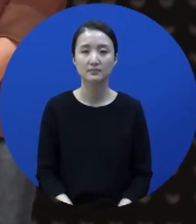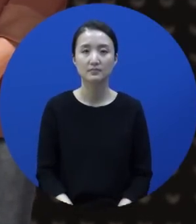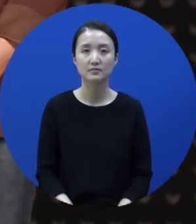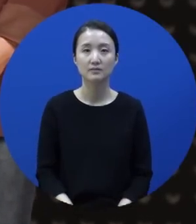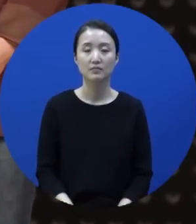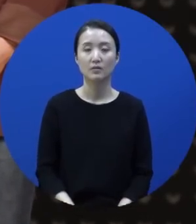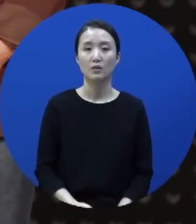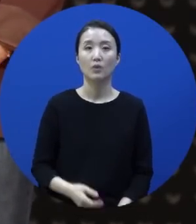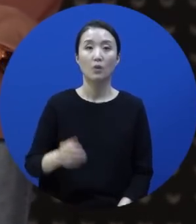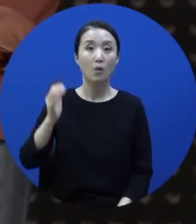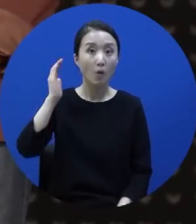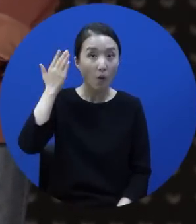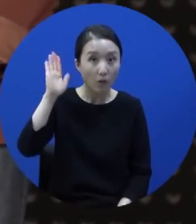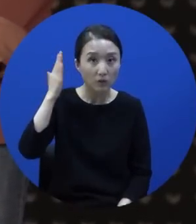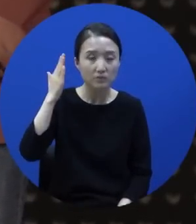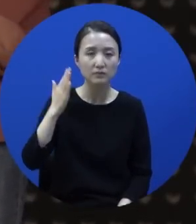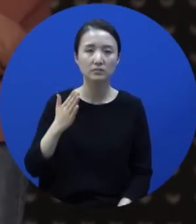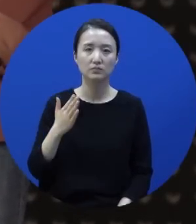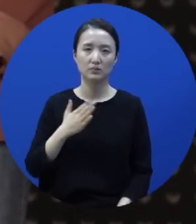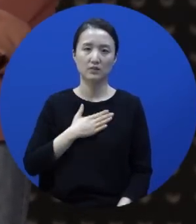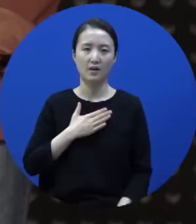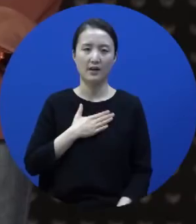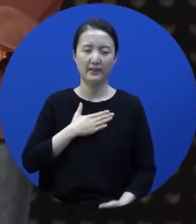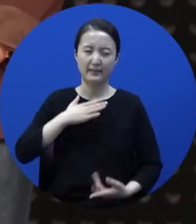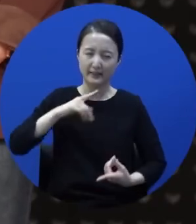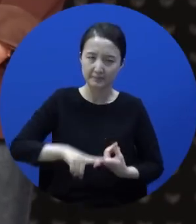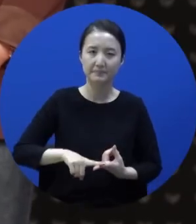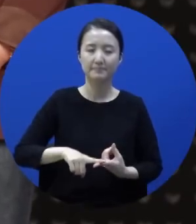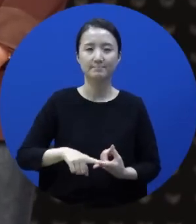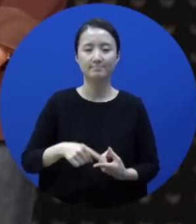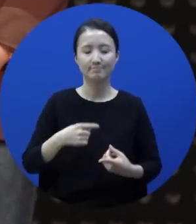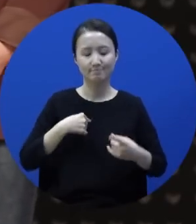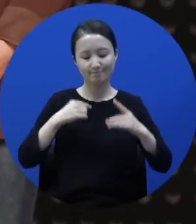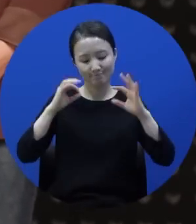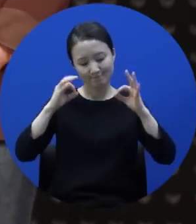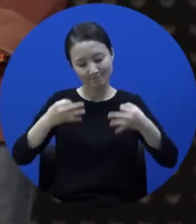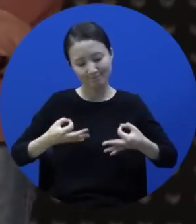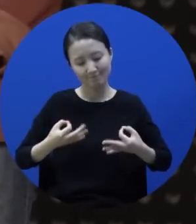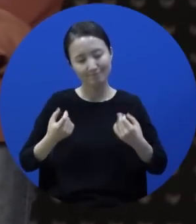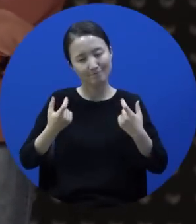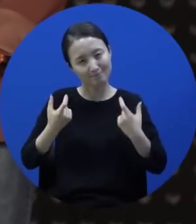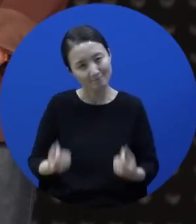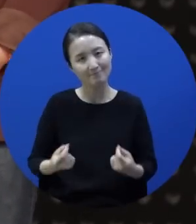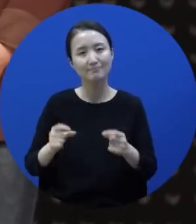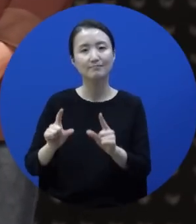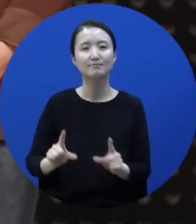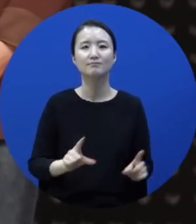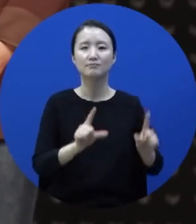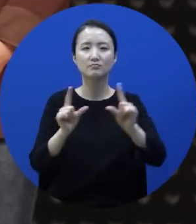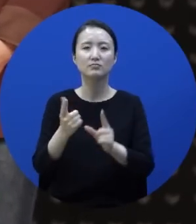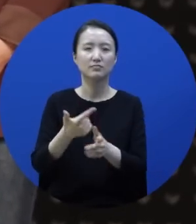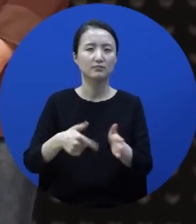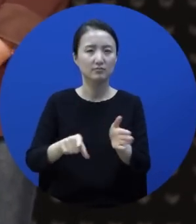살아가는 법에서 온전한 나라는 개념은 뭘까요? 온전한 나.